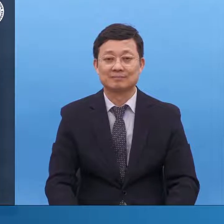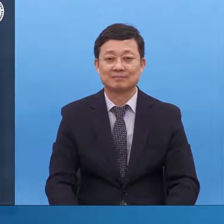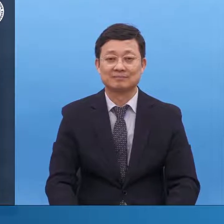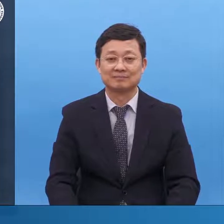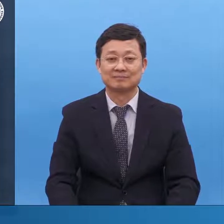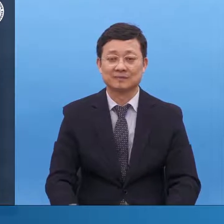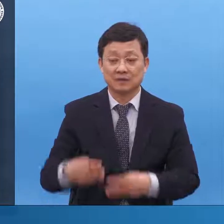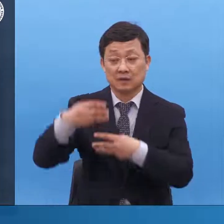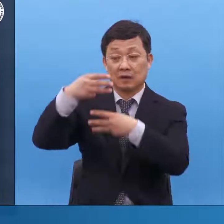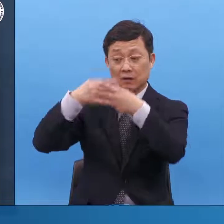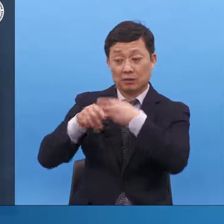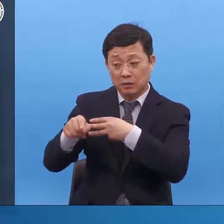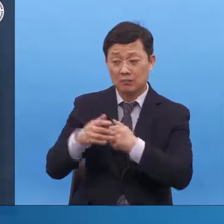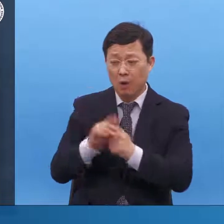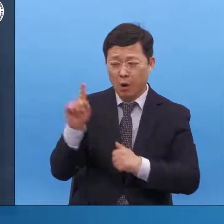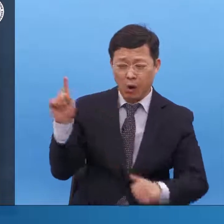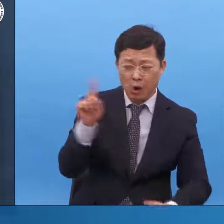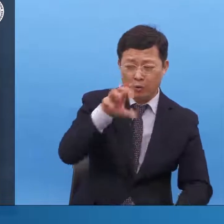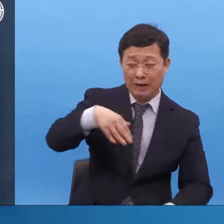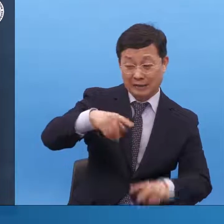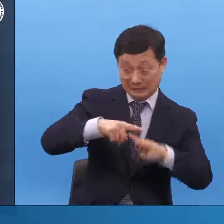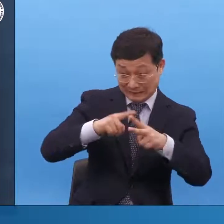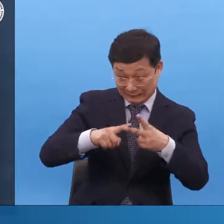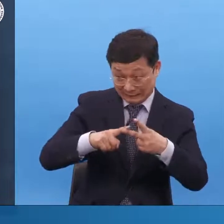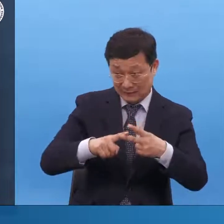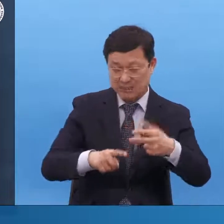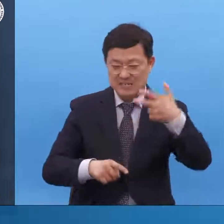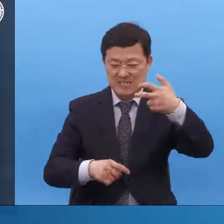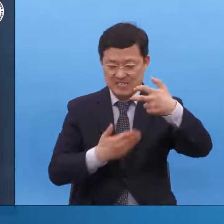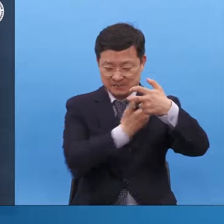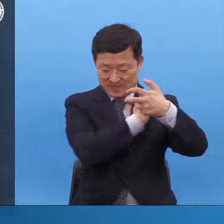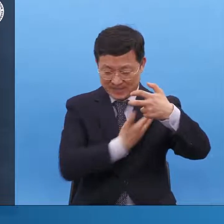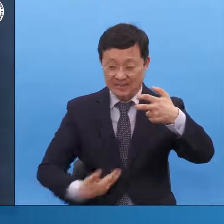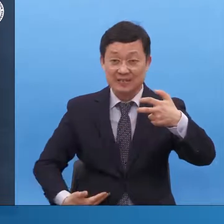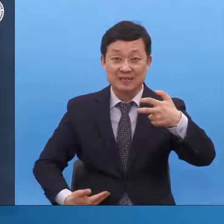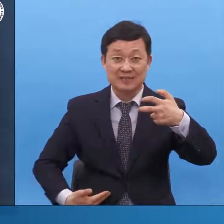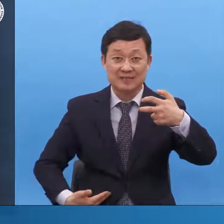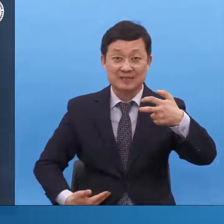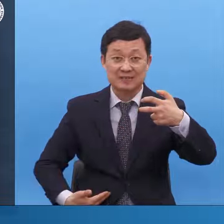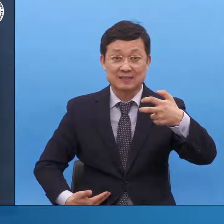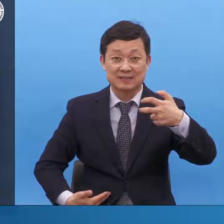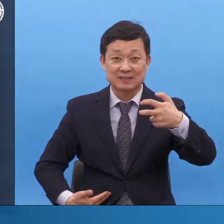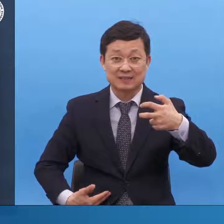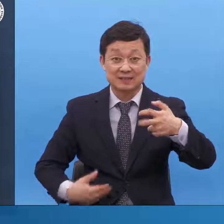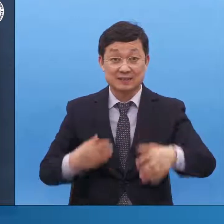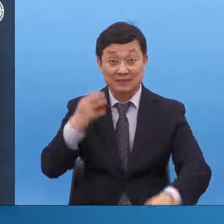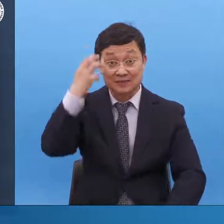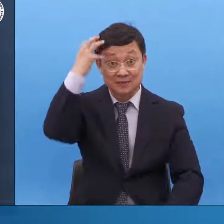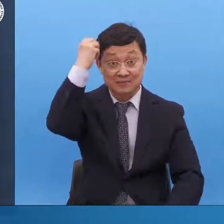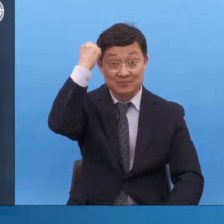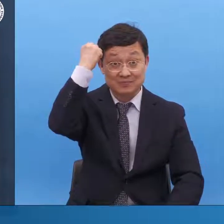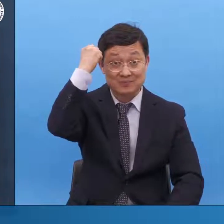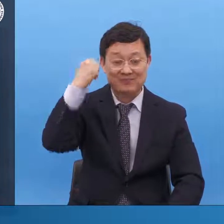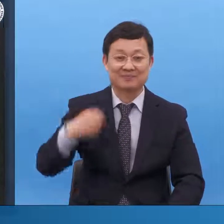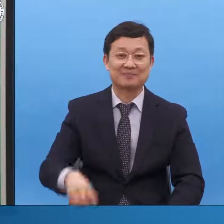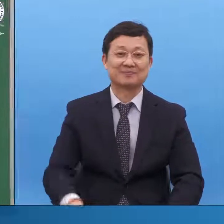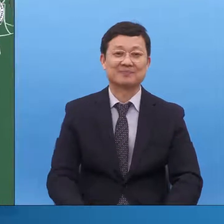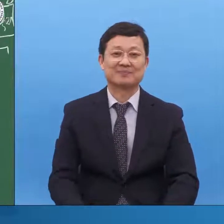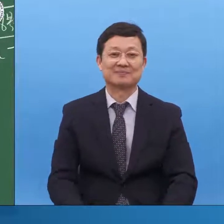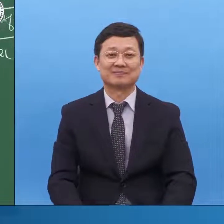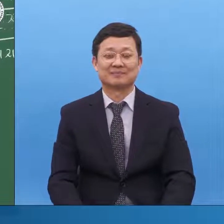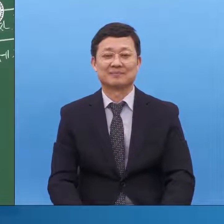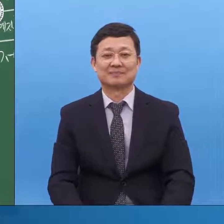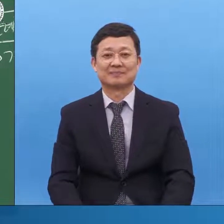이 절십제자 흩어진 제자들이 제일 먼저 봐야 될 거 이거 And so the remnants, wherever you go, as scattered disciples, you must be able to see the